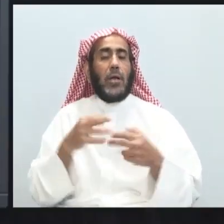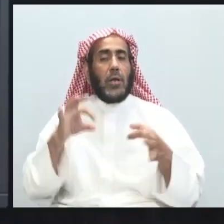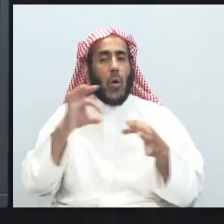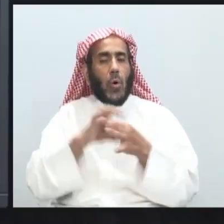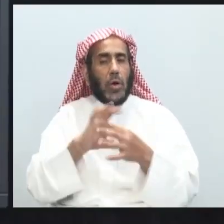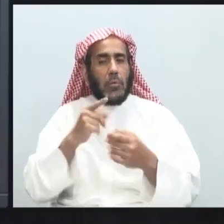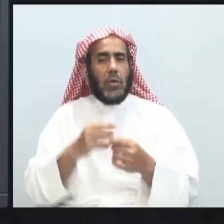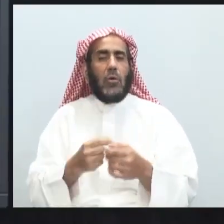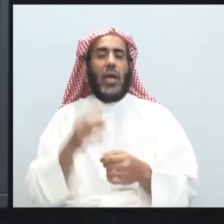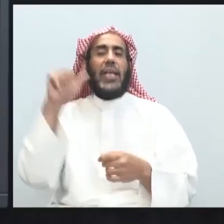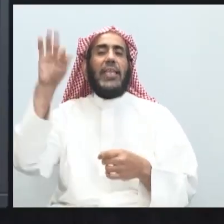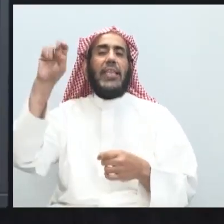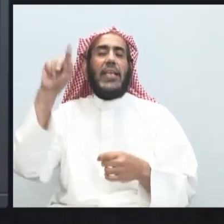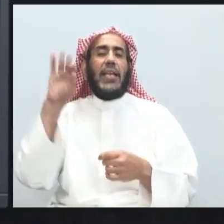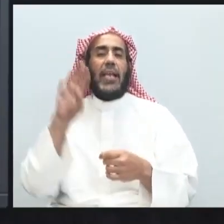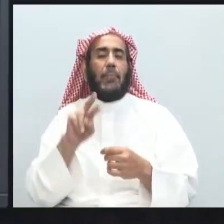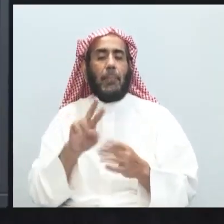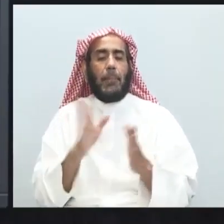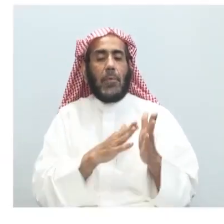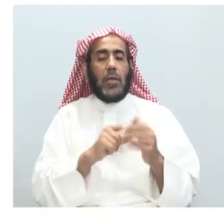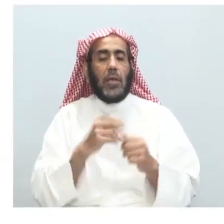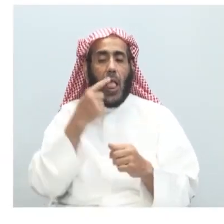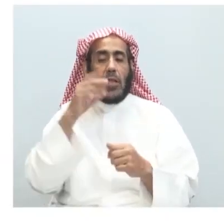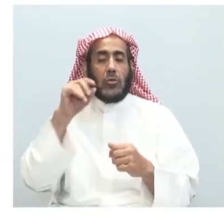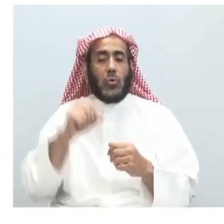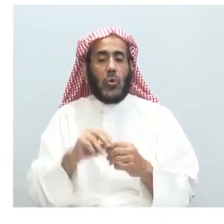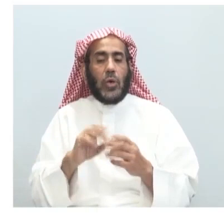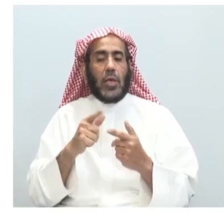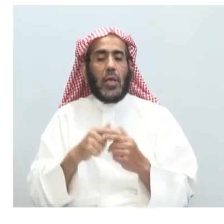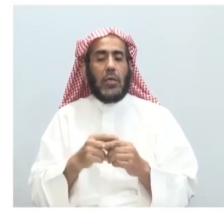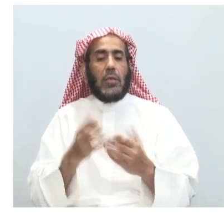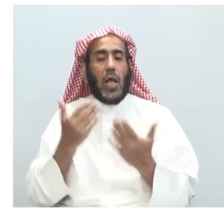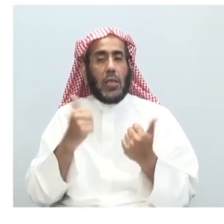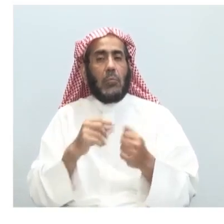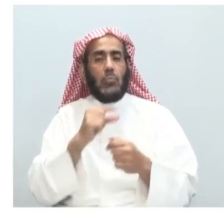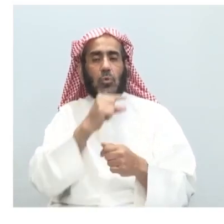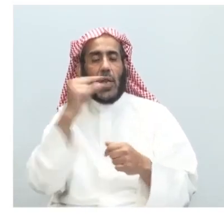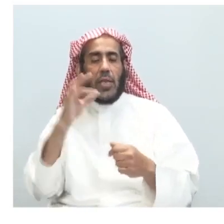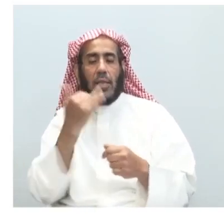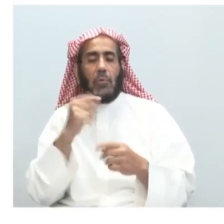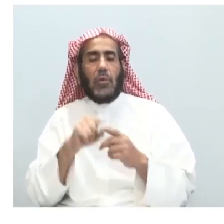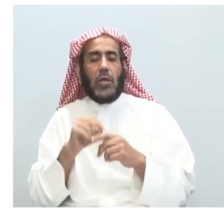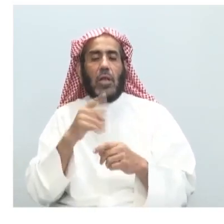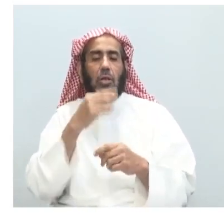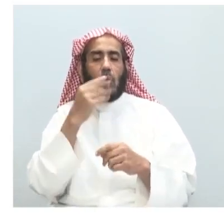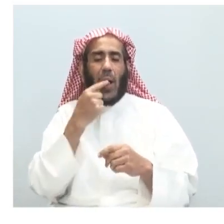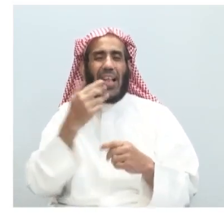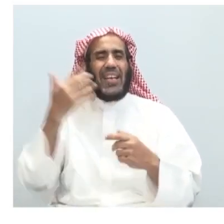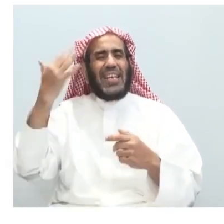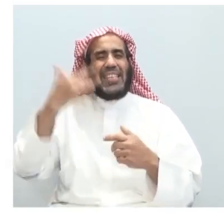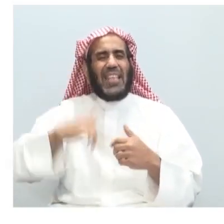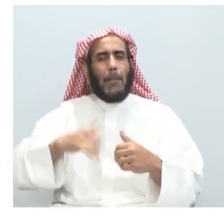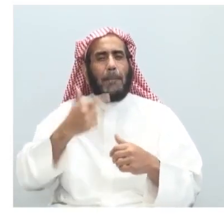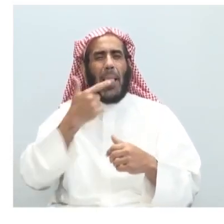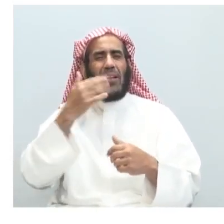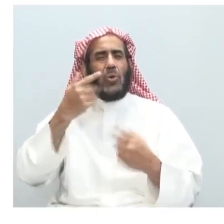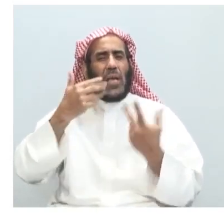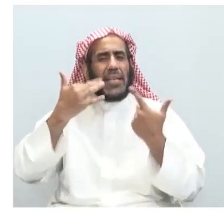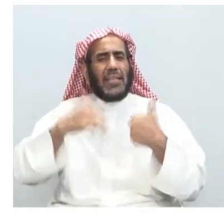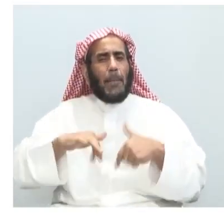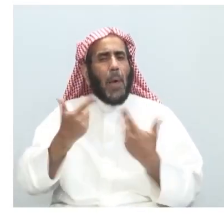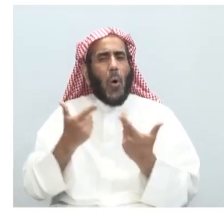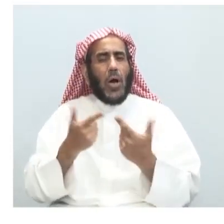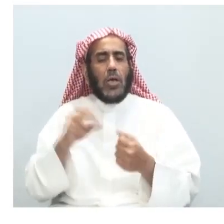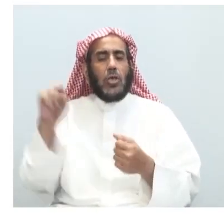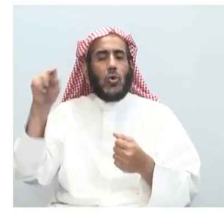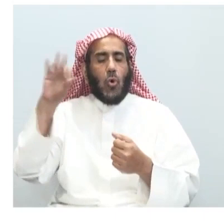الرابطه هي رابطه اثريه السكريات اعطي مصطلحا علميا لكل من سكر الدم ما هو سكر الدم